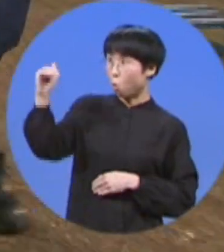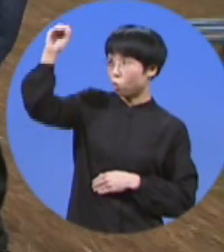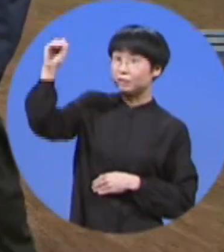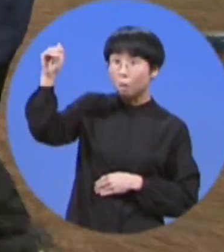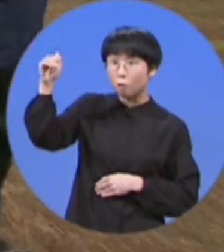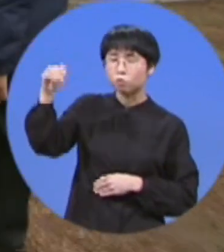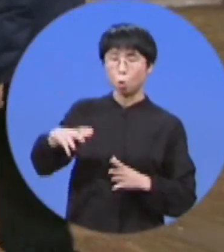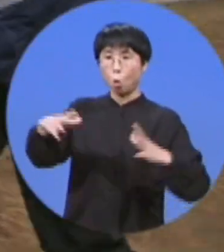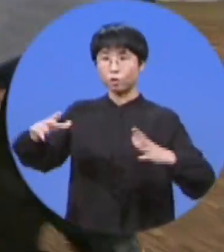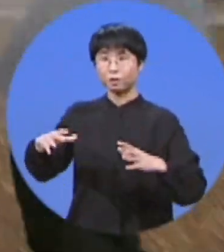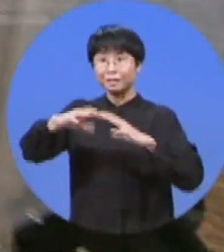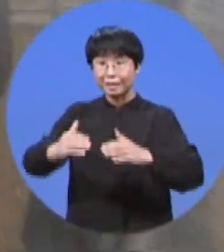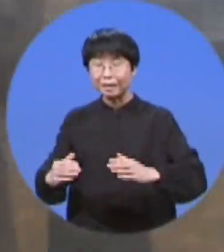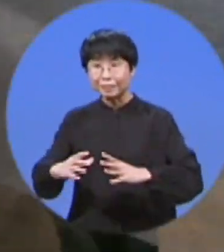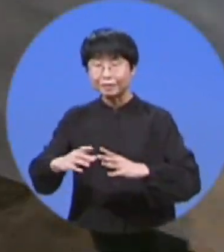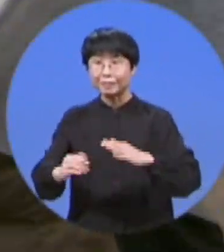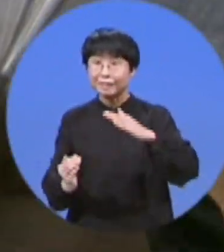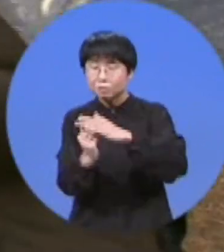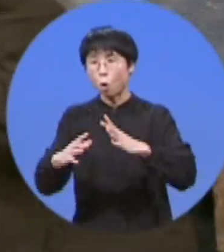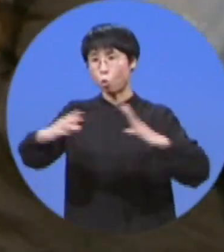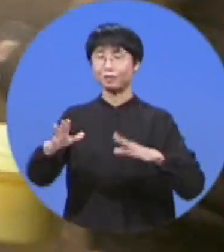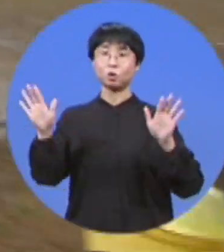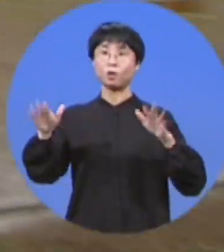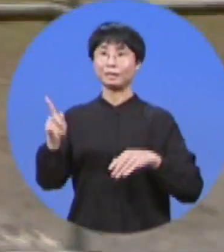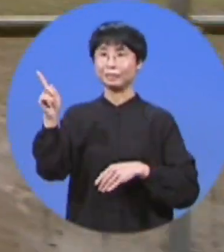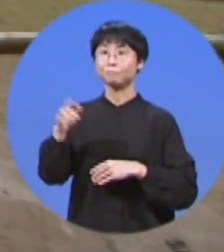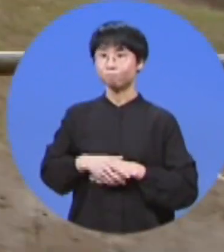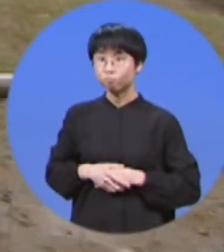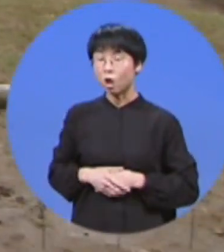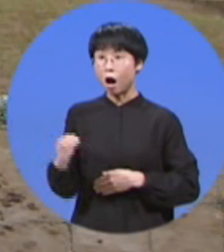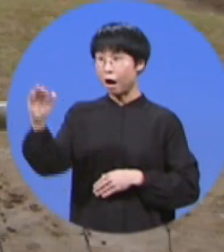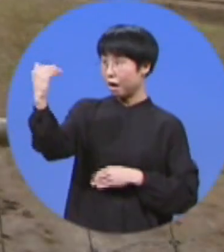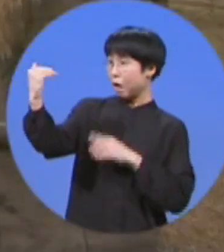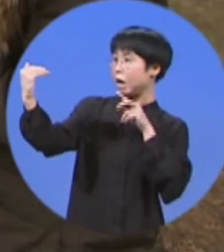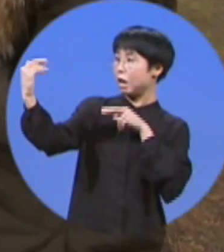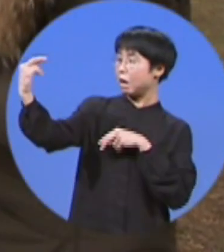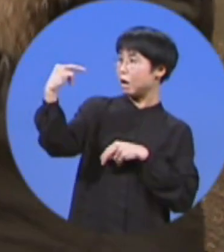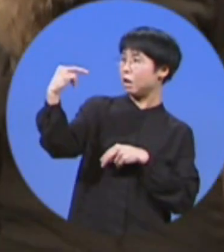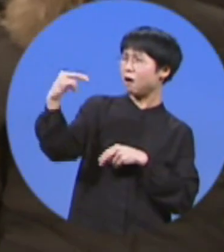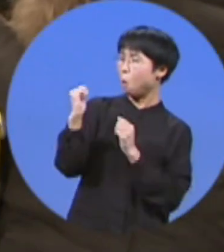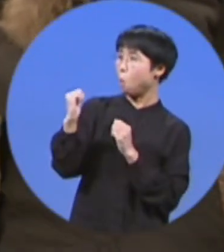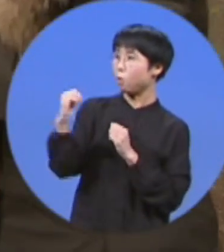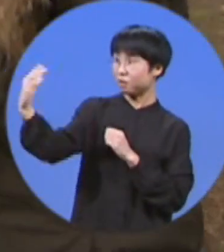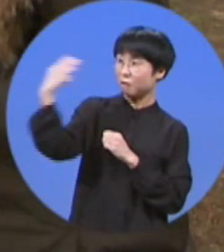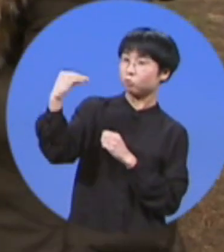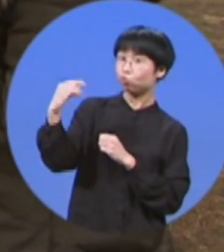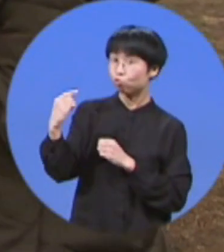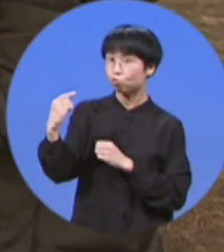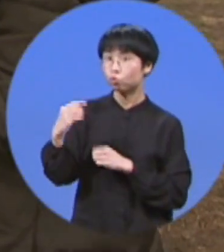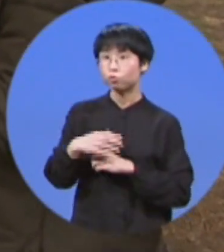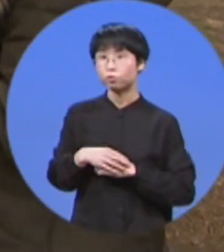ね。 大きいです。世界最大の鳥ですからね。 あ気づいた気づいた。うん、怖いな。えどれぐらいガフってき